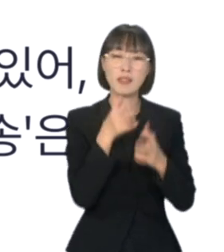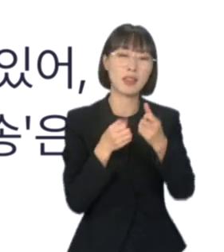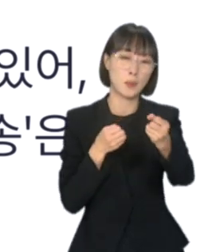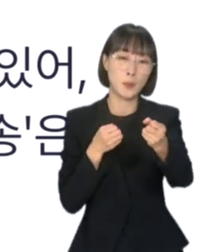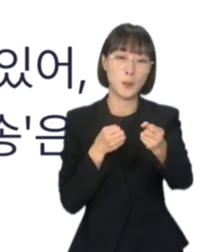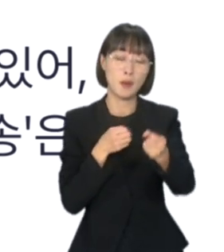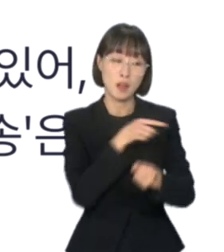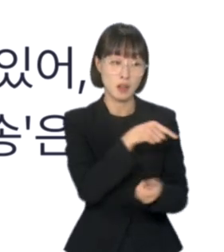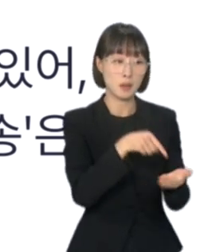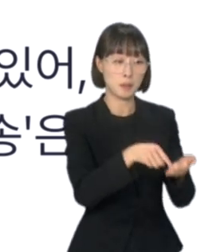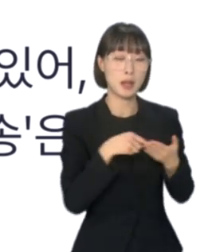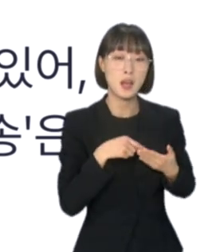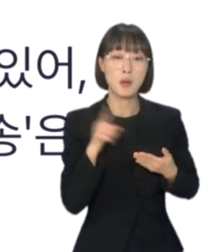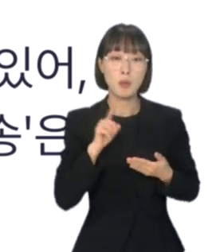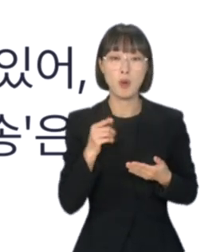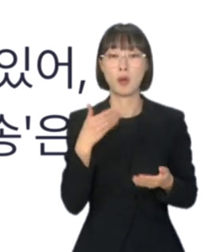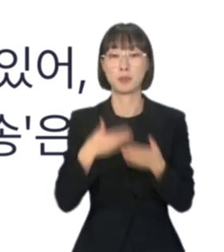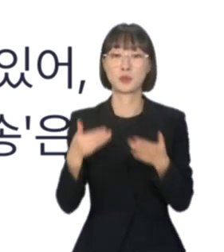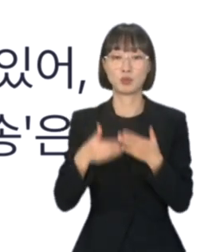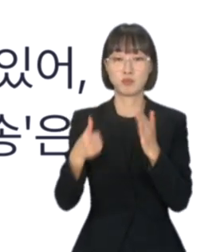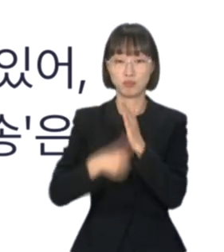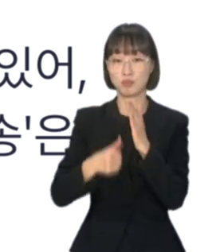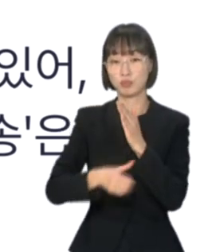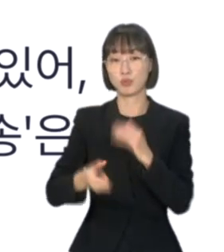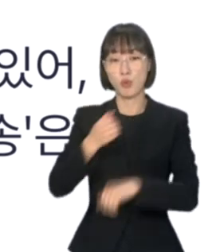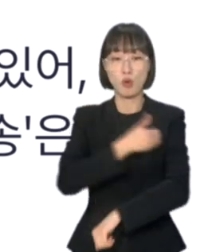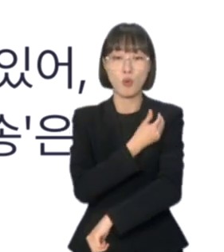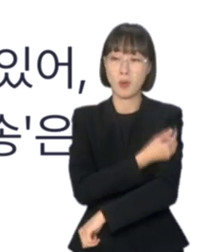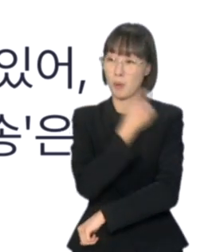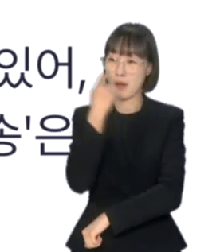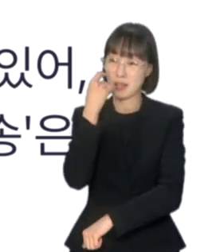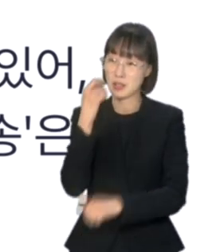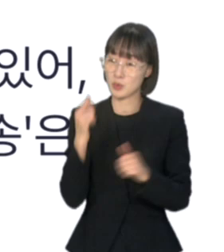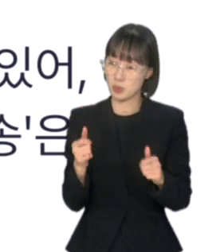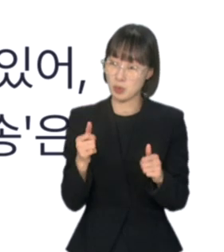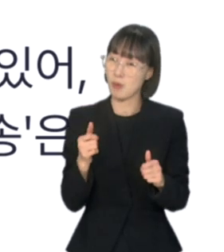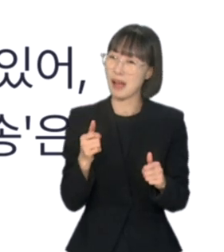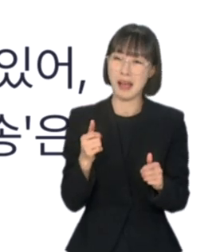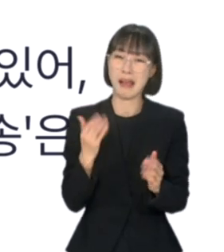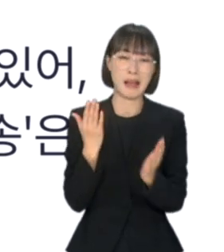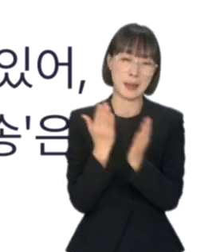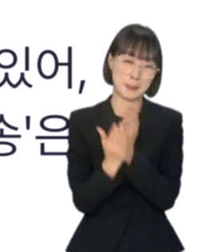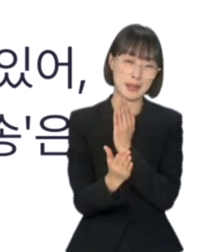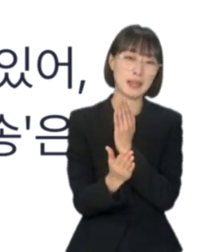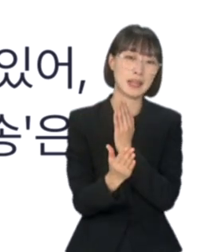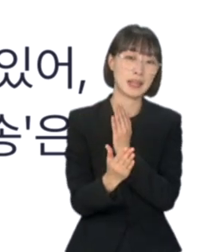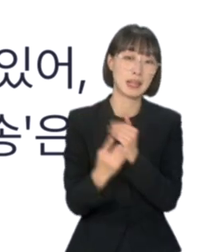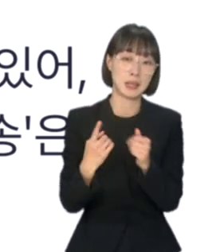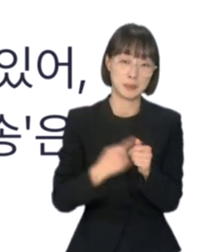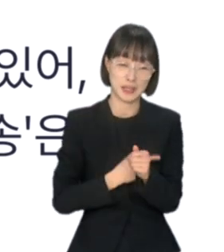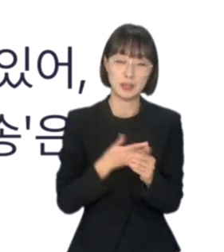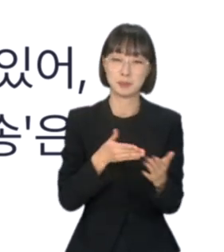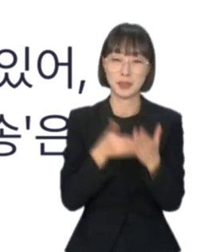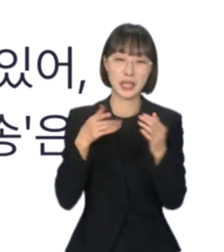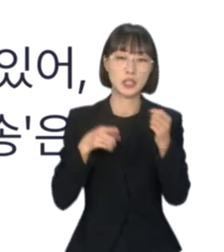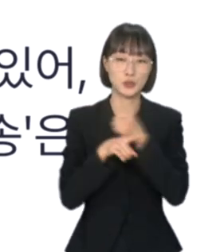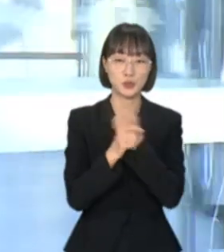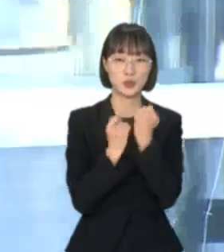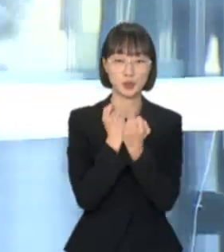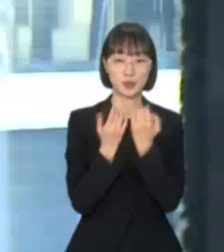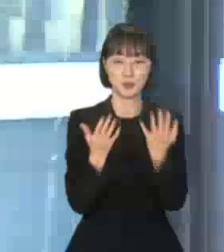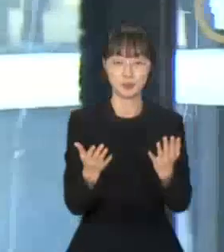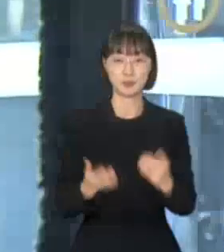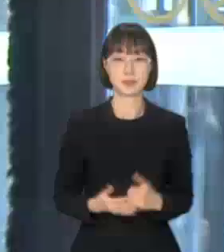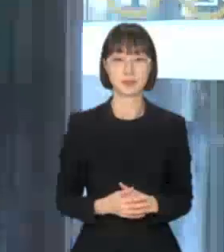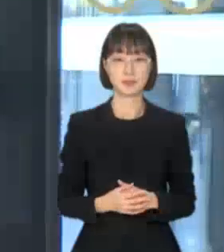제기한 미술품 소유권 확인 소송은 이 사안의 해결 방법으로 맞지 않다는 취지로 각하 이유를 밝혔습니다.